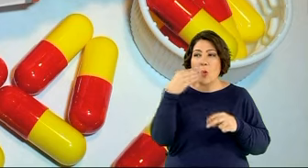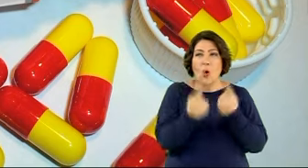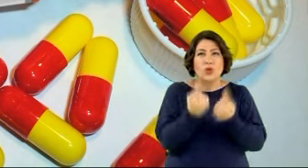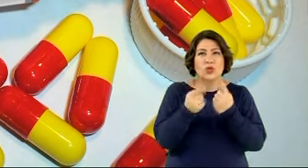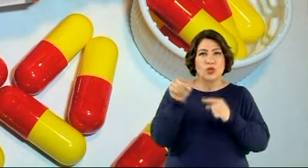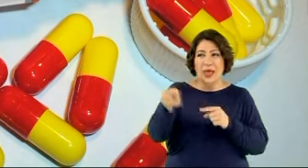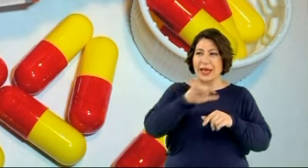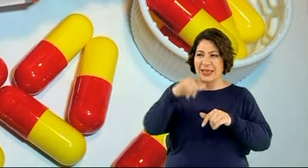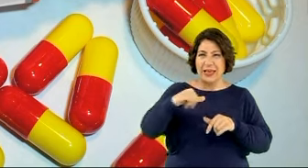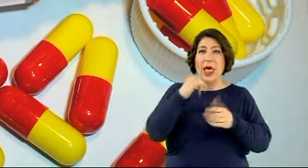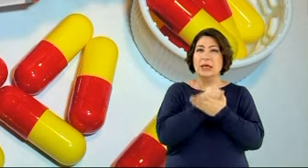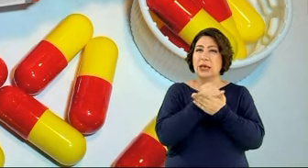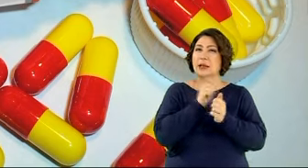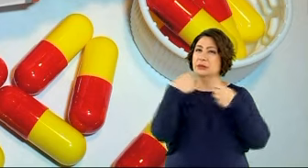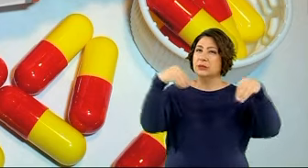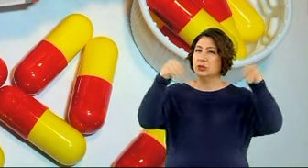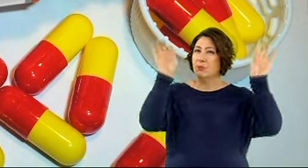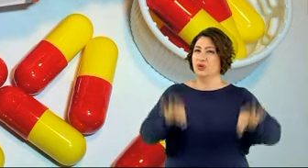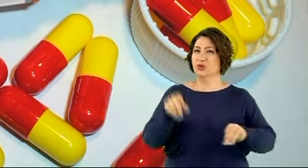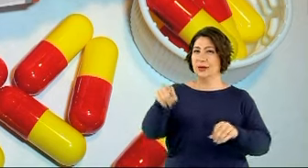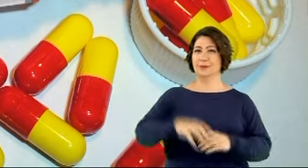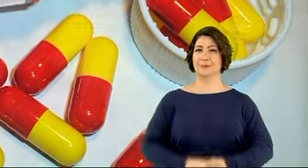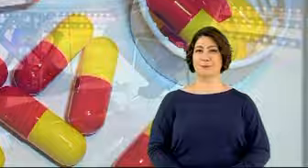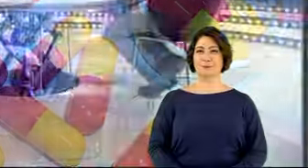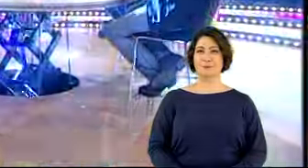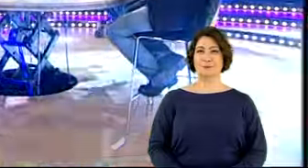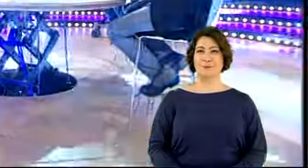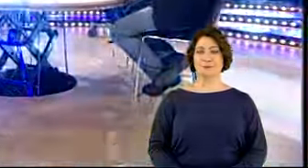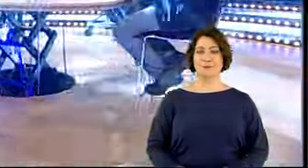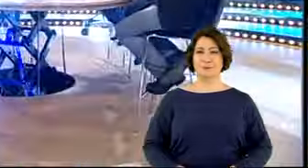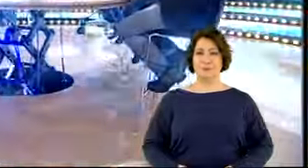otu yakın zamanda eczanelerde de satışa sunulacak.